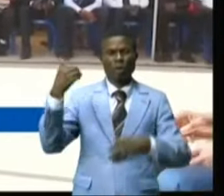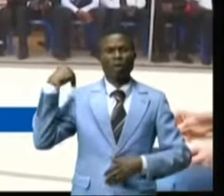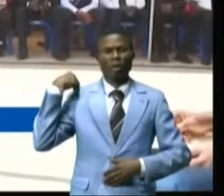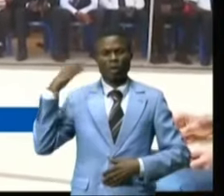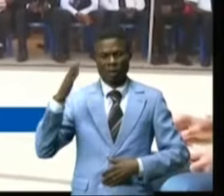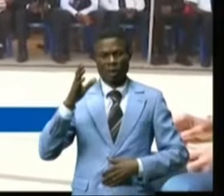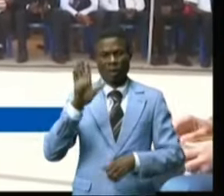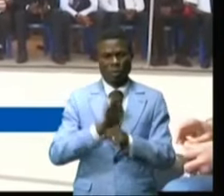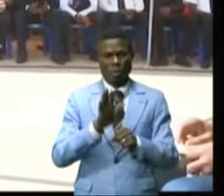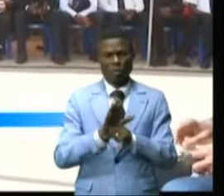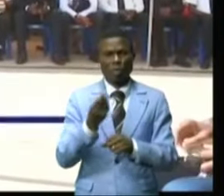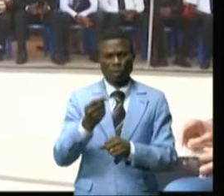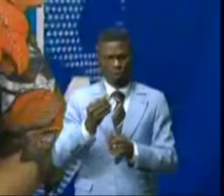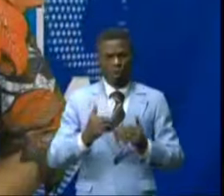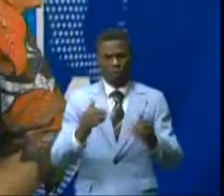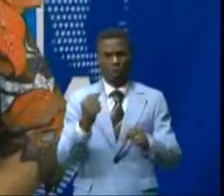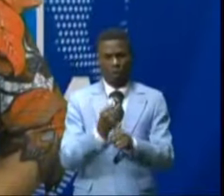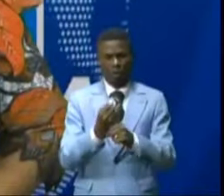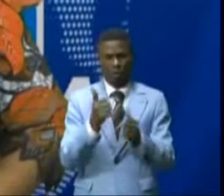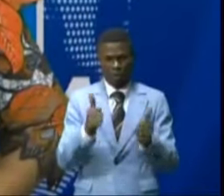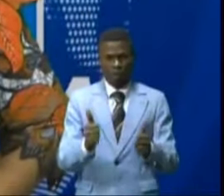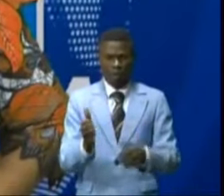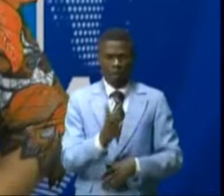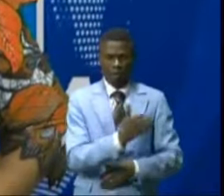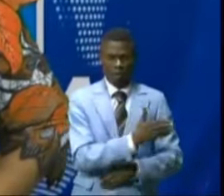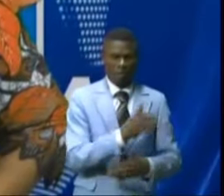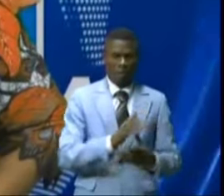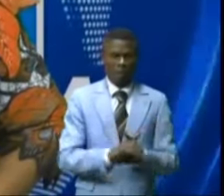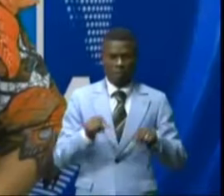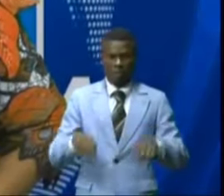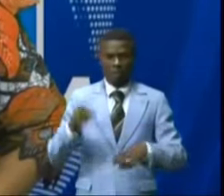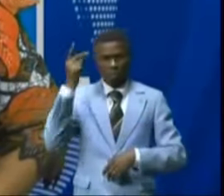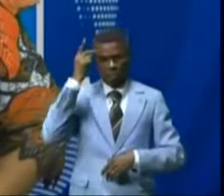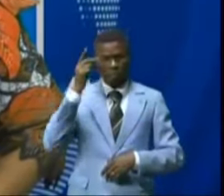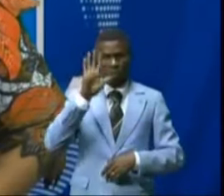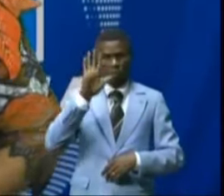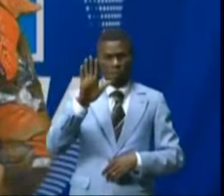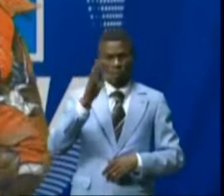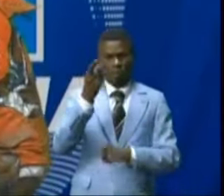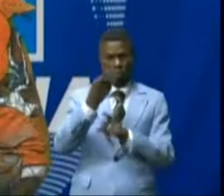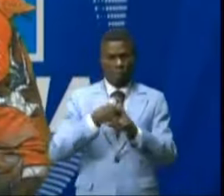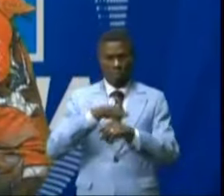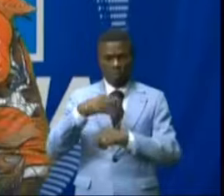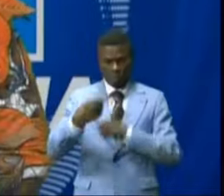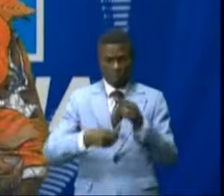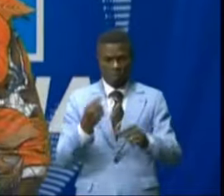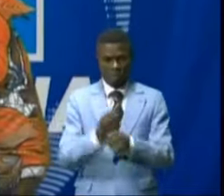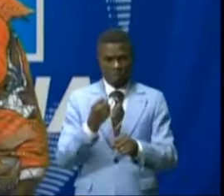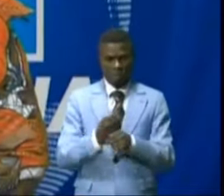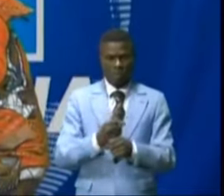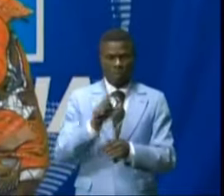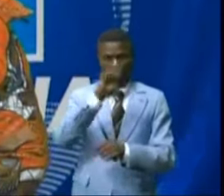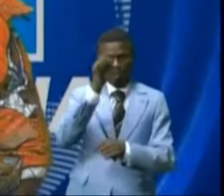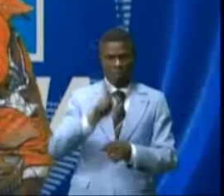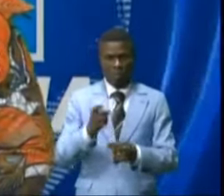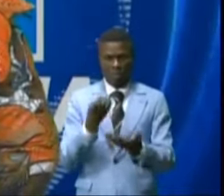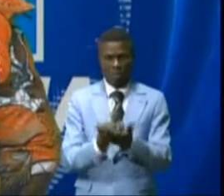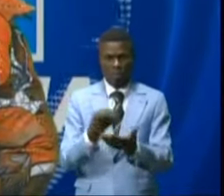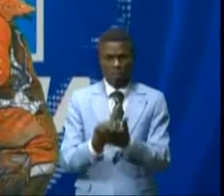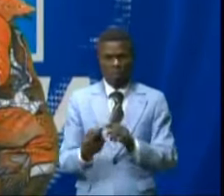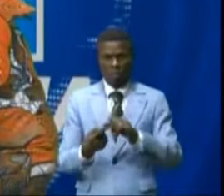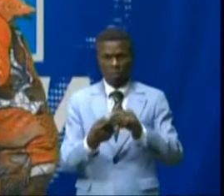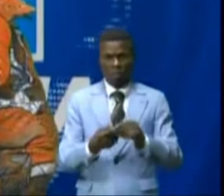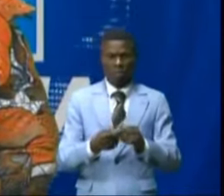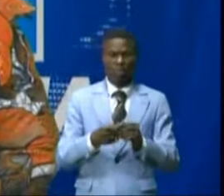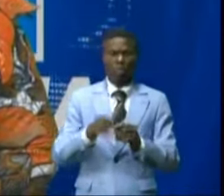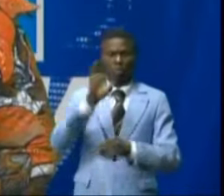les moyens de sa politique. À Kinshasa, 5 mois après le lancement des travaux de la zone économique spéciale pilote de Maluku par